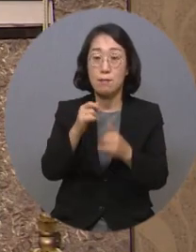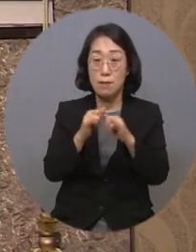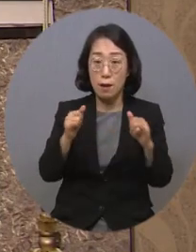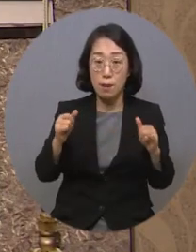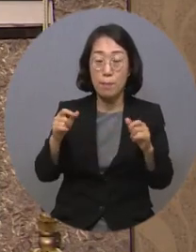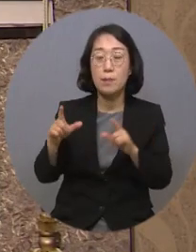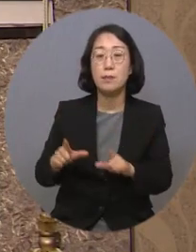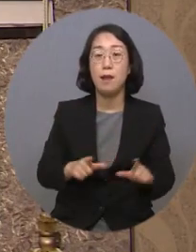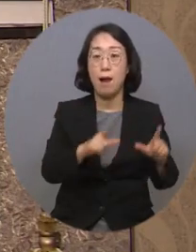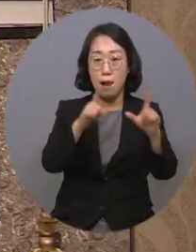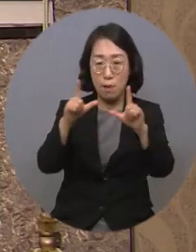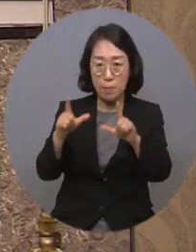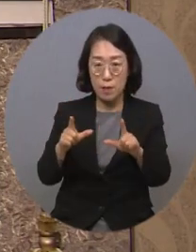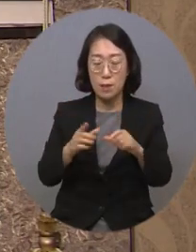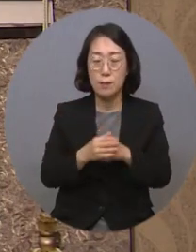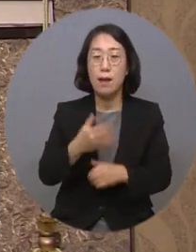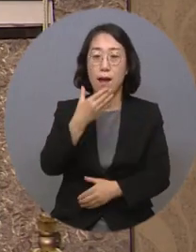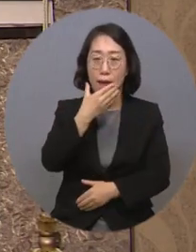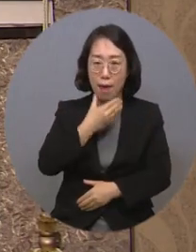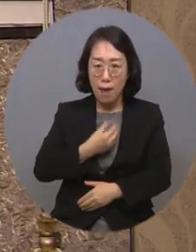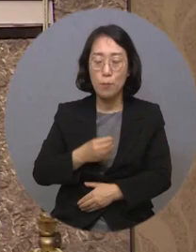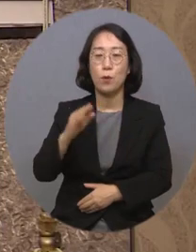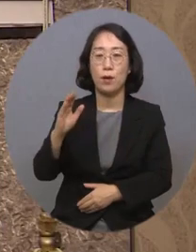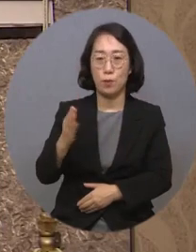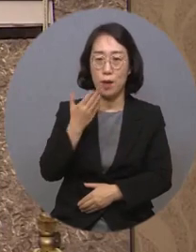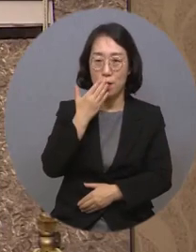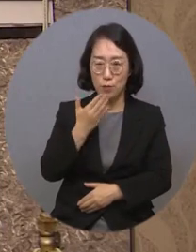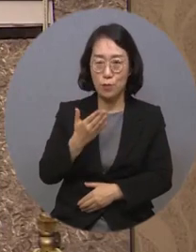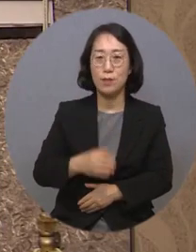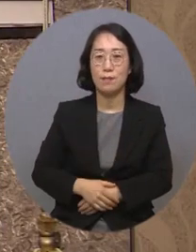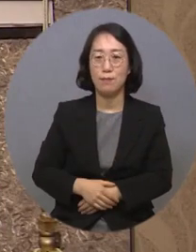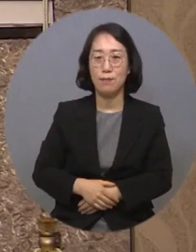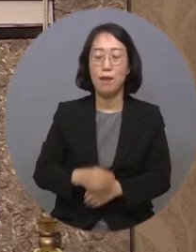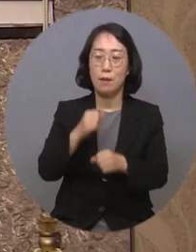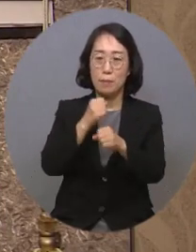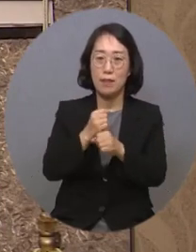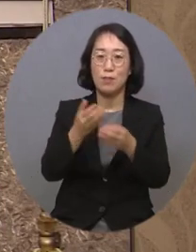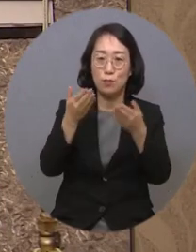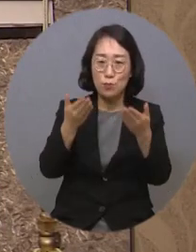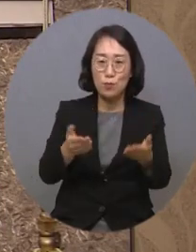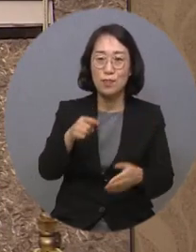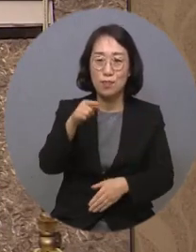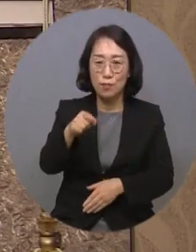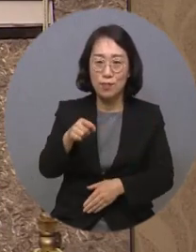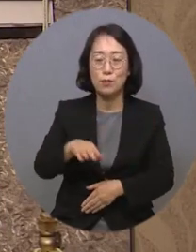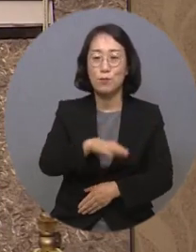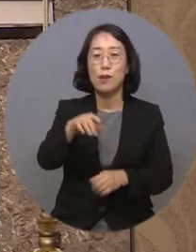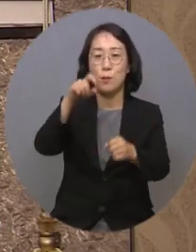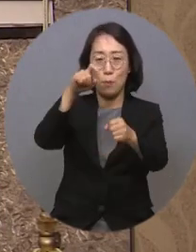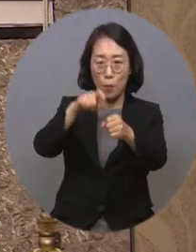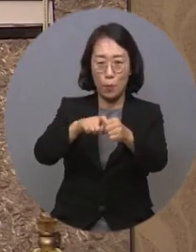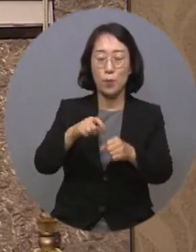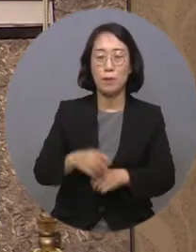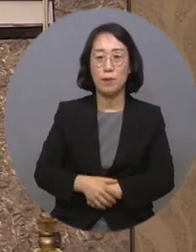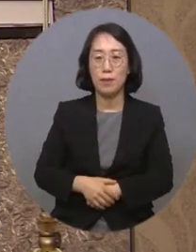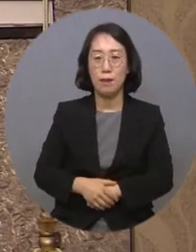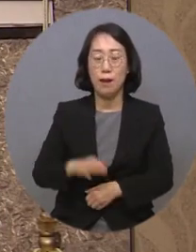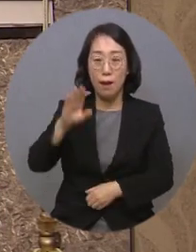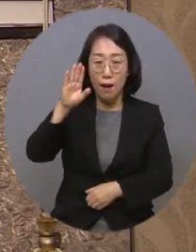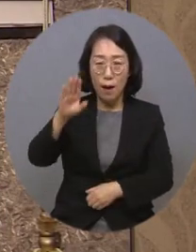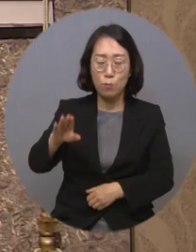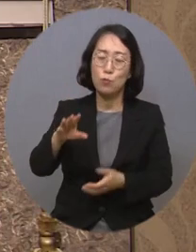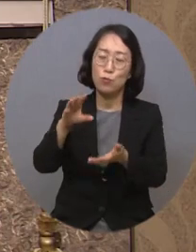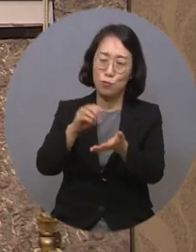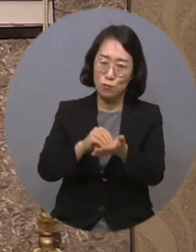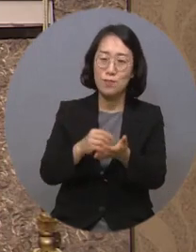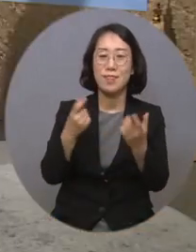장애인의 삶이 정말 행복해질 수 있도록 이렇게 이제 만들어가는 게 네. 저희 목표고 앞으로 이제 숙제이지